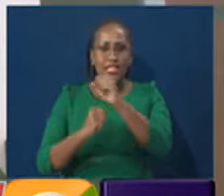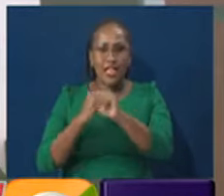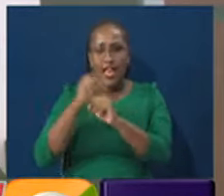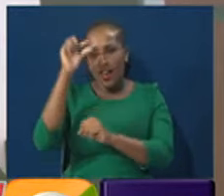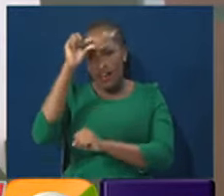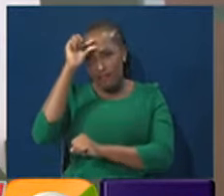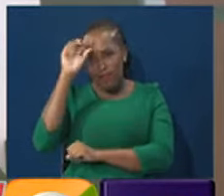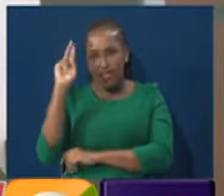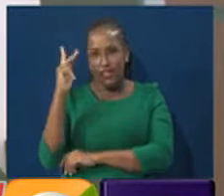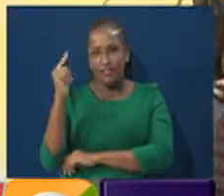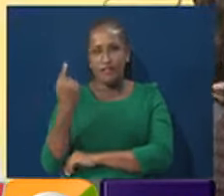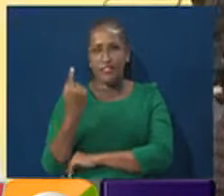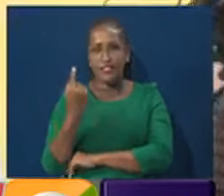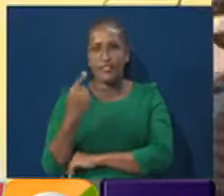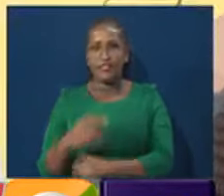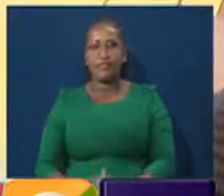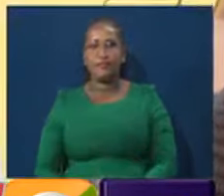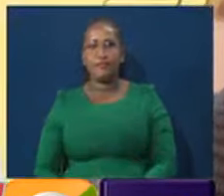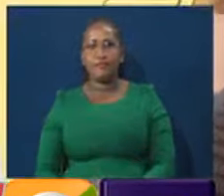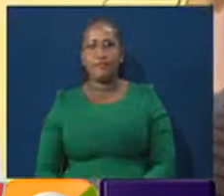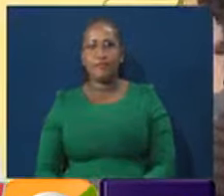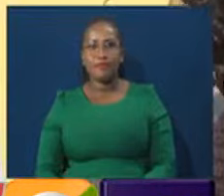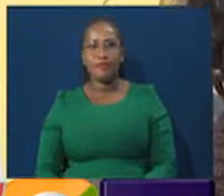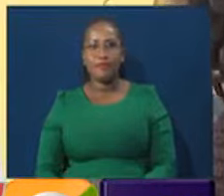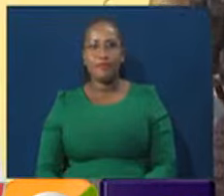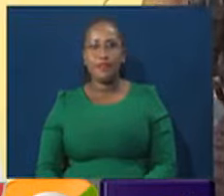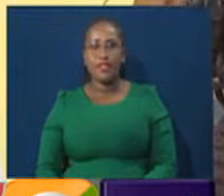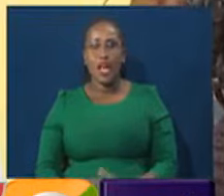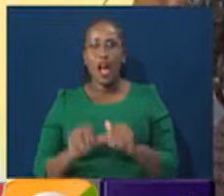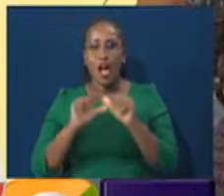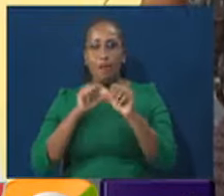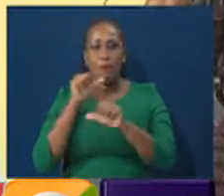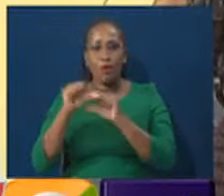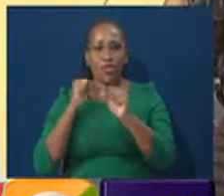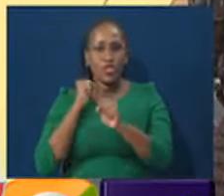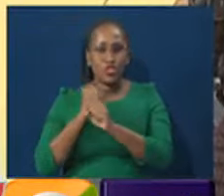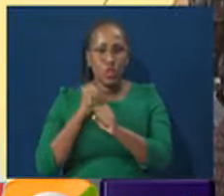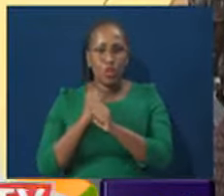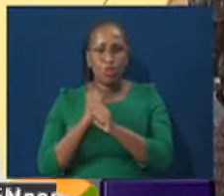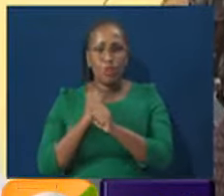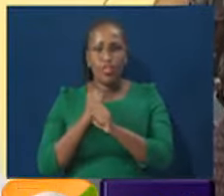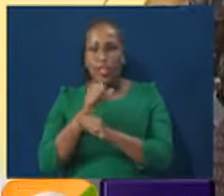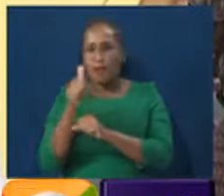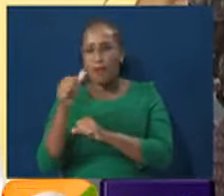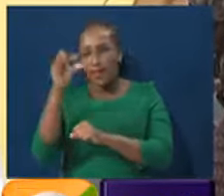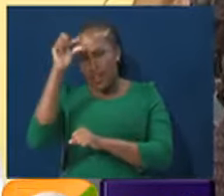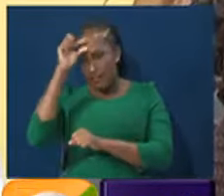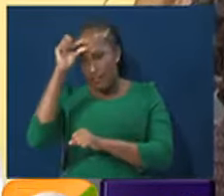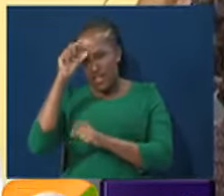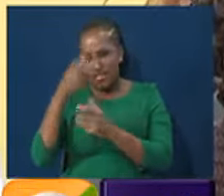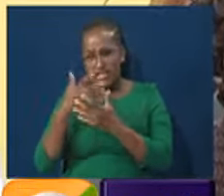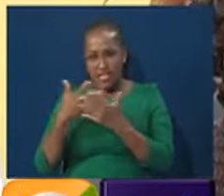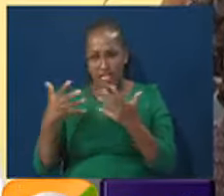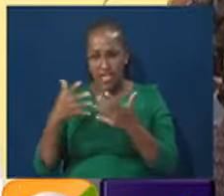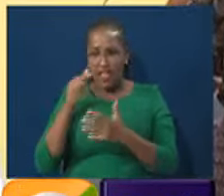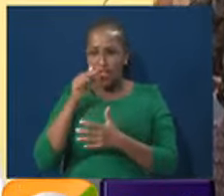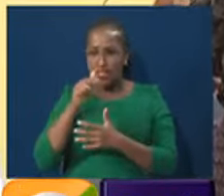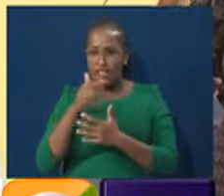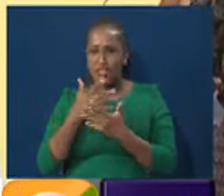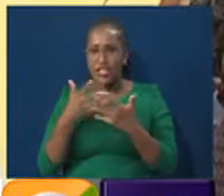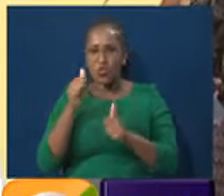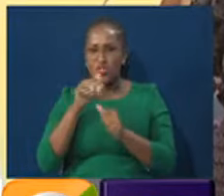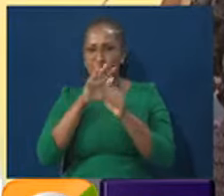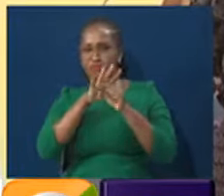kwanza. Despite their initial efforts to rectify past governance errors, these attempts are overshadowed